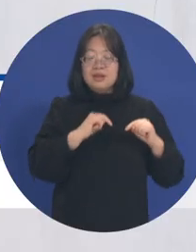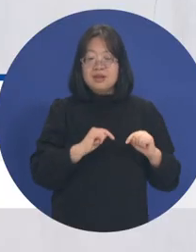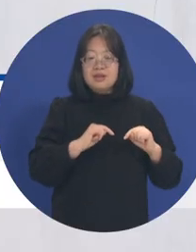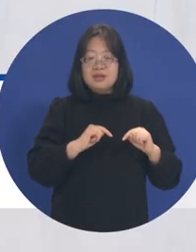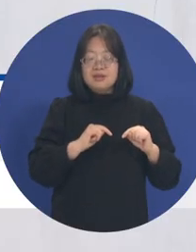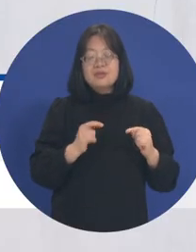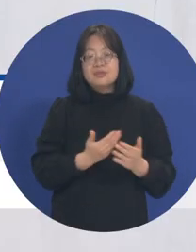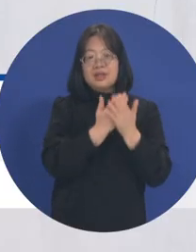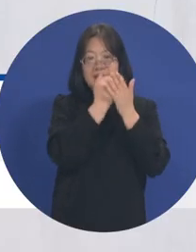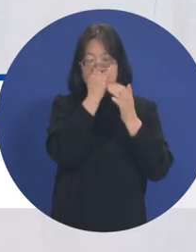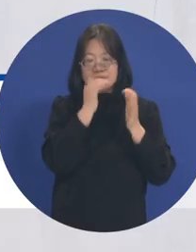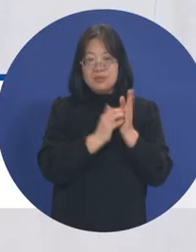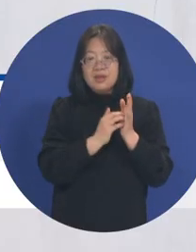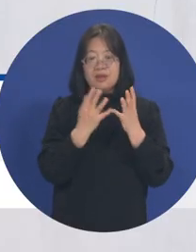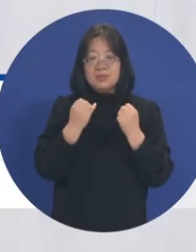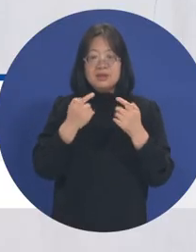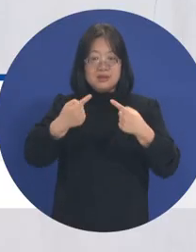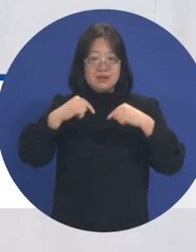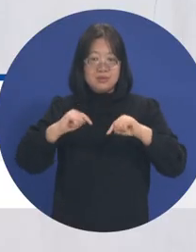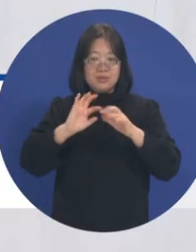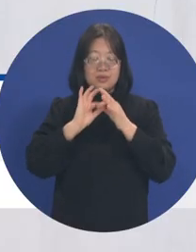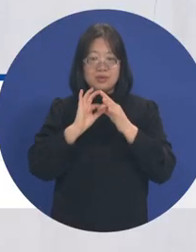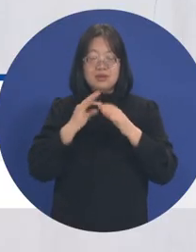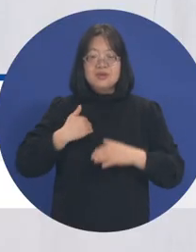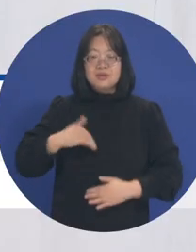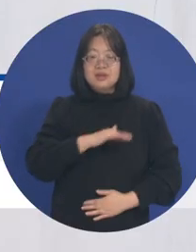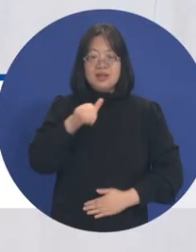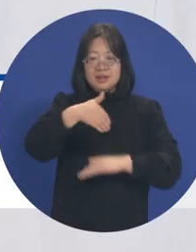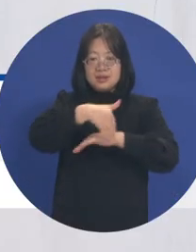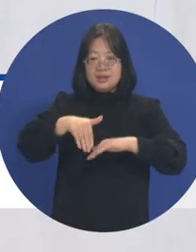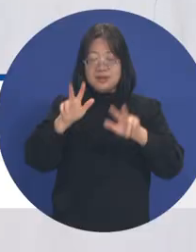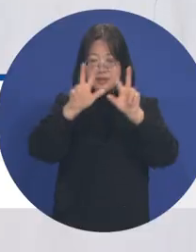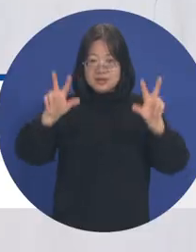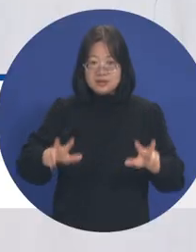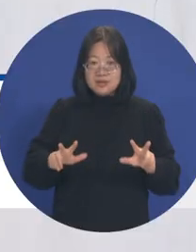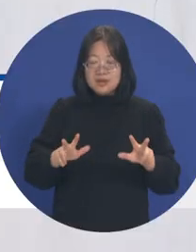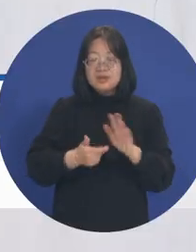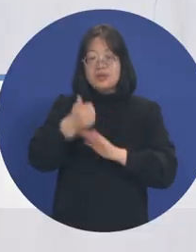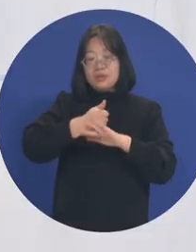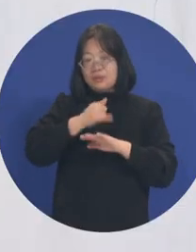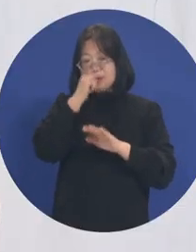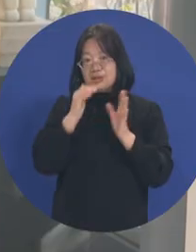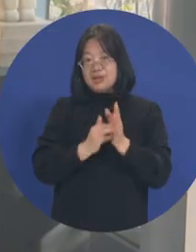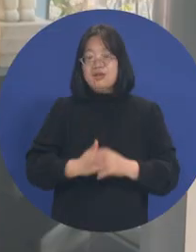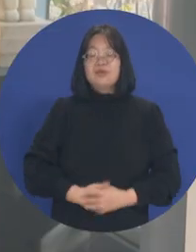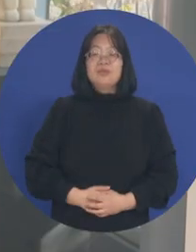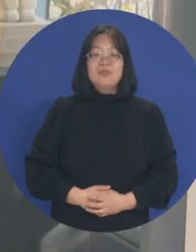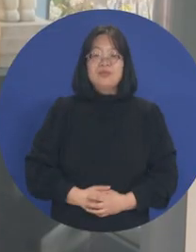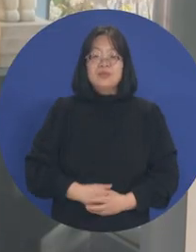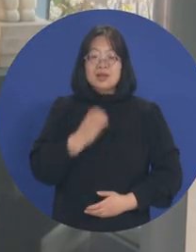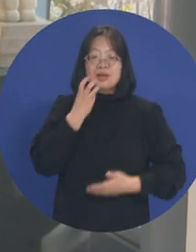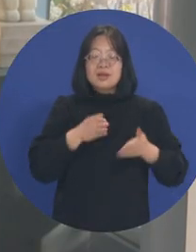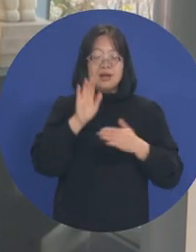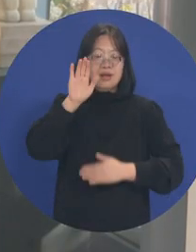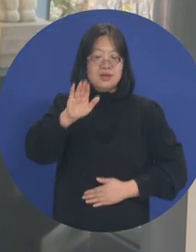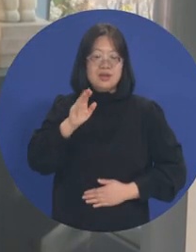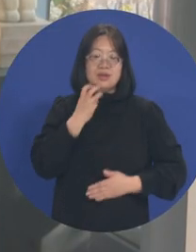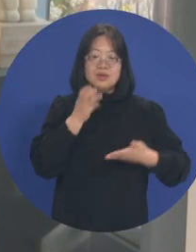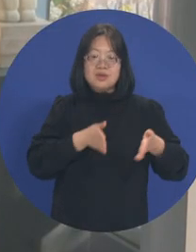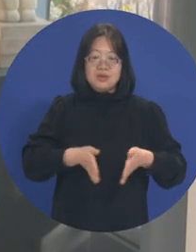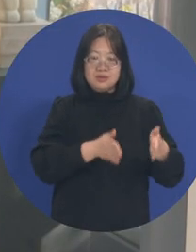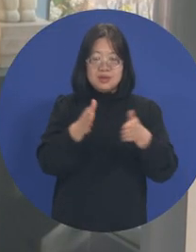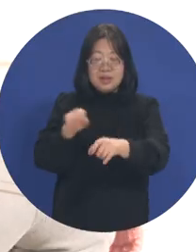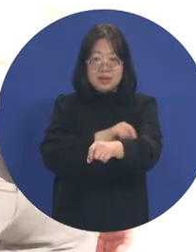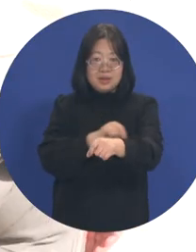좀 활성화됐었습니다. 많은 참여를 통해서 저희가 기획전이 성공적으로 개최됐다고 생각합니다. 경기도는 앞으로도 경기